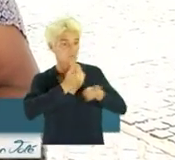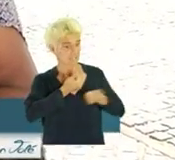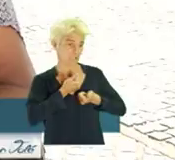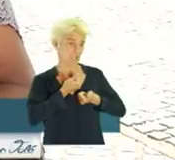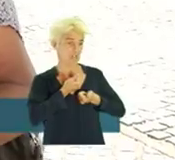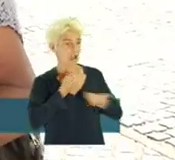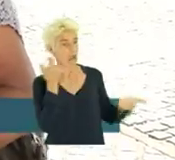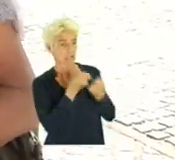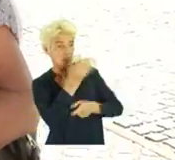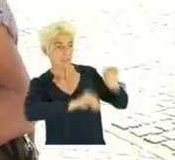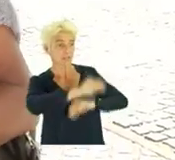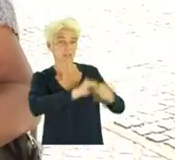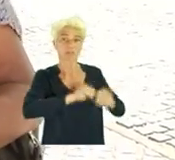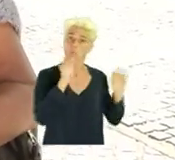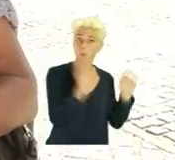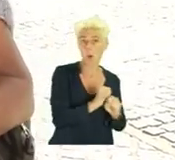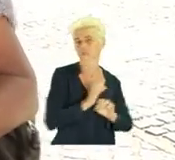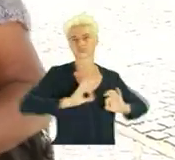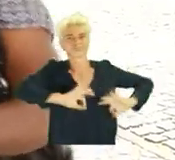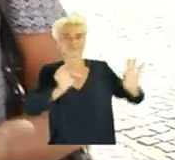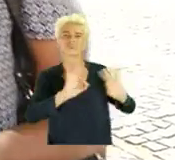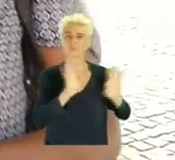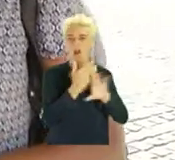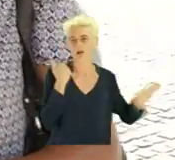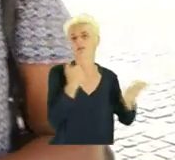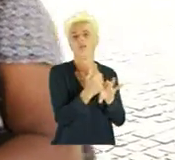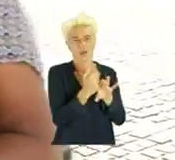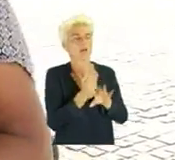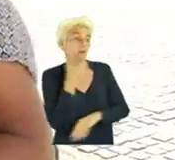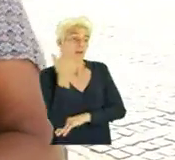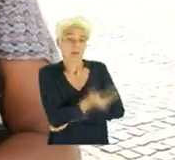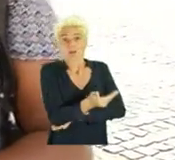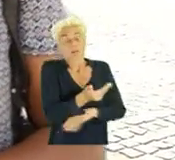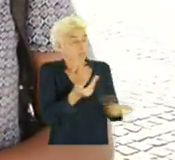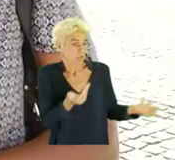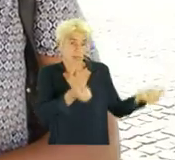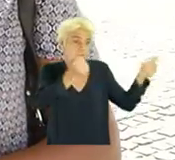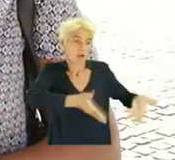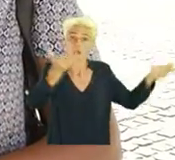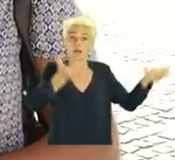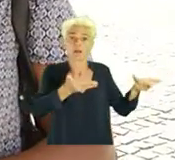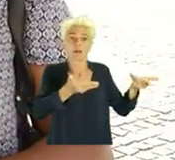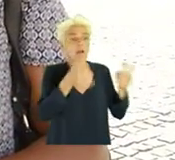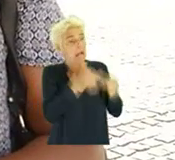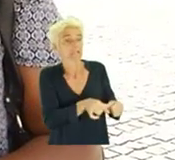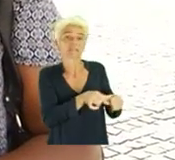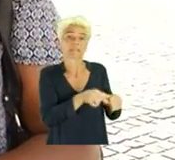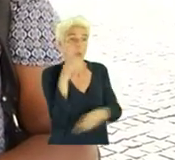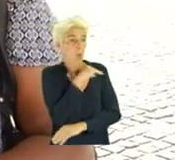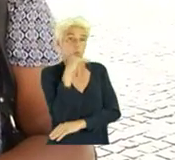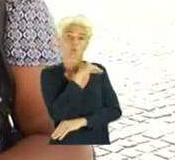avait pas de service adapté pour ces enfants-là, pour soigner les enfants drépanocytaires. Donc voilà, il est resté aux